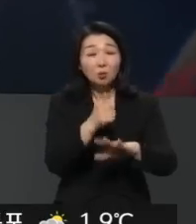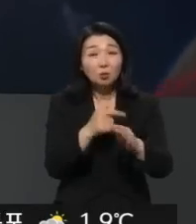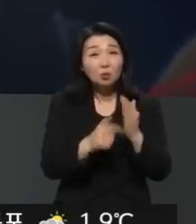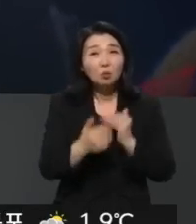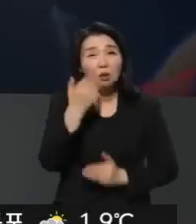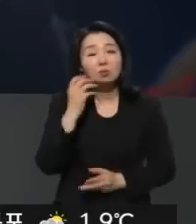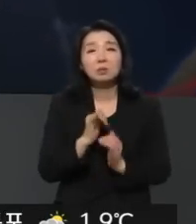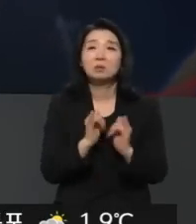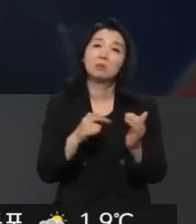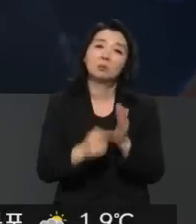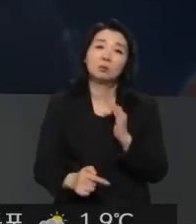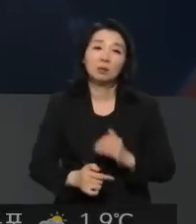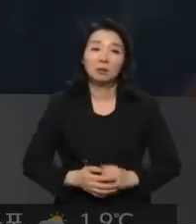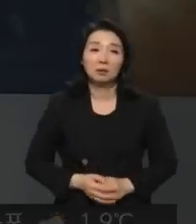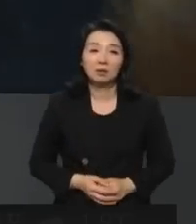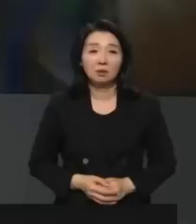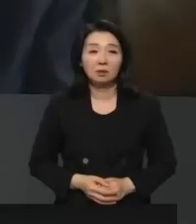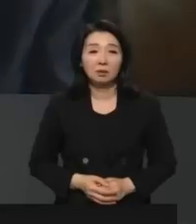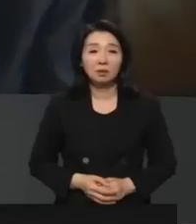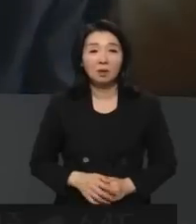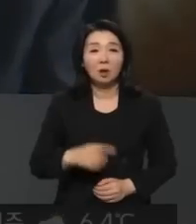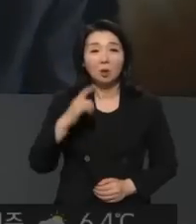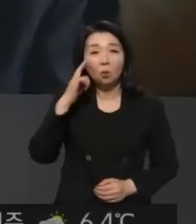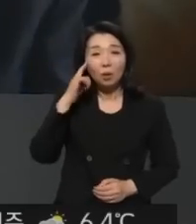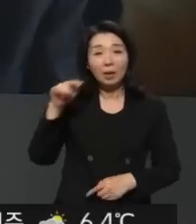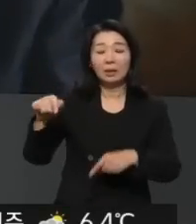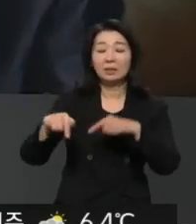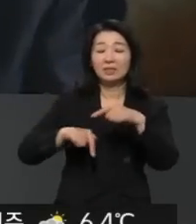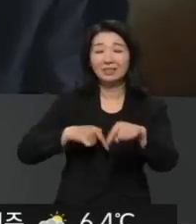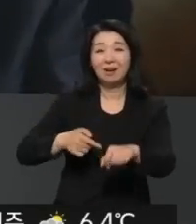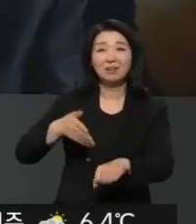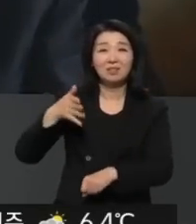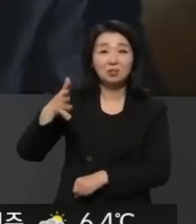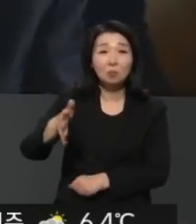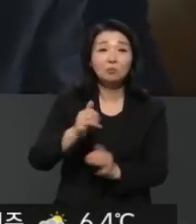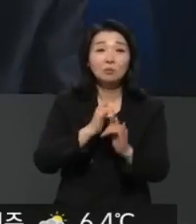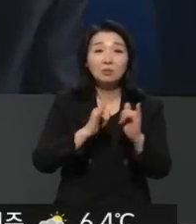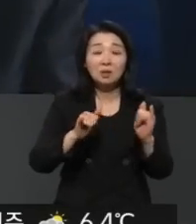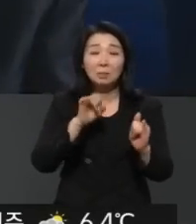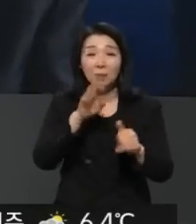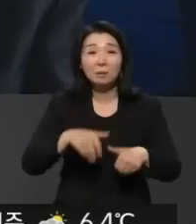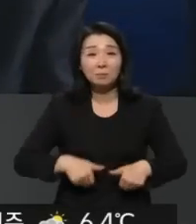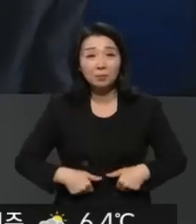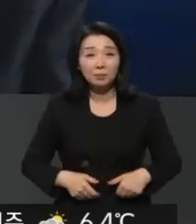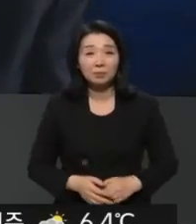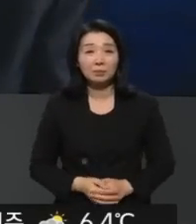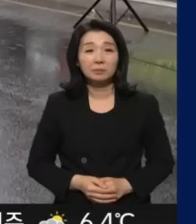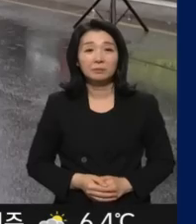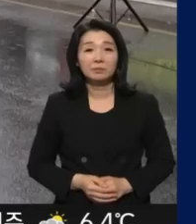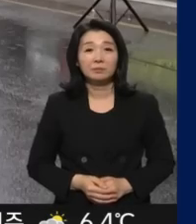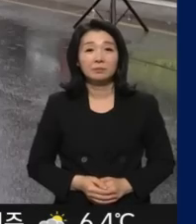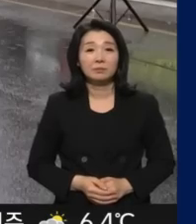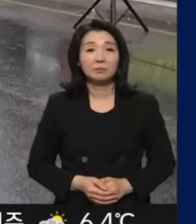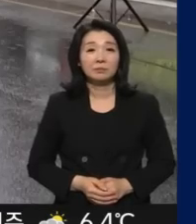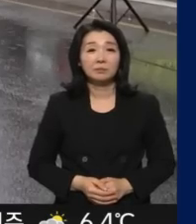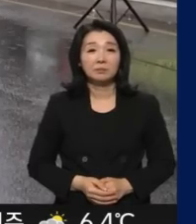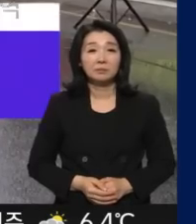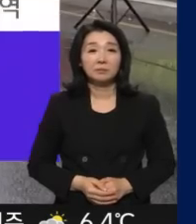시민들에게 돌아가고 있는데요. 자칭 타칭 정치 구단의 이 한마디가 필요한 때인 것 같습니다.